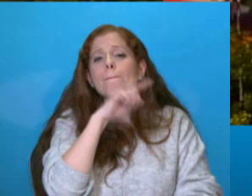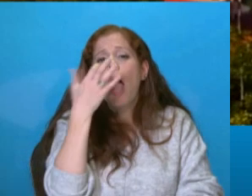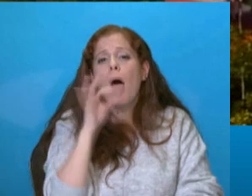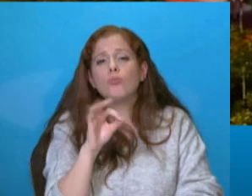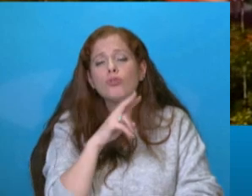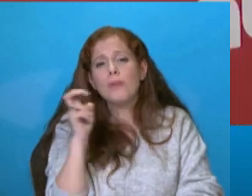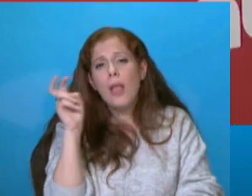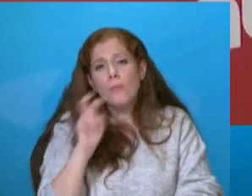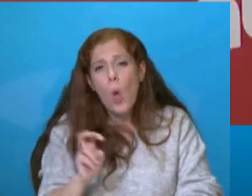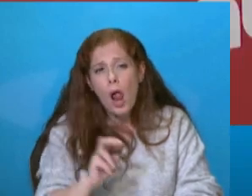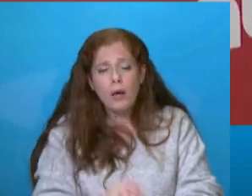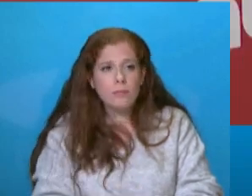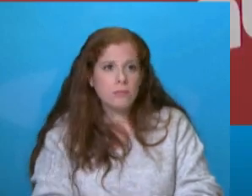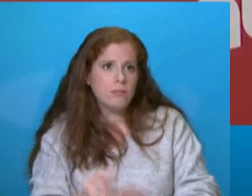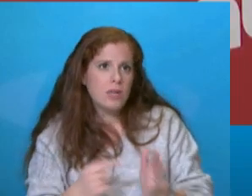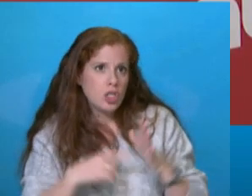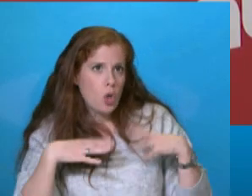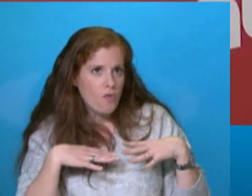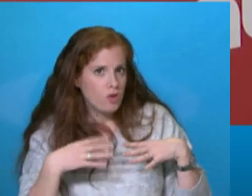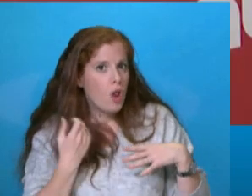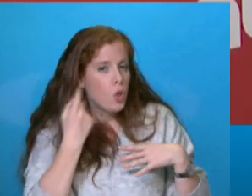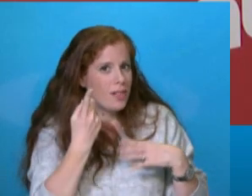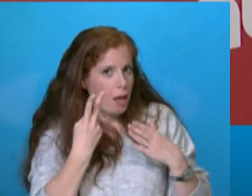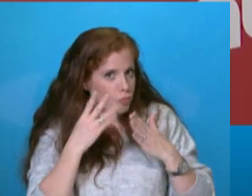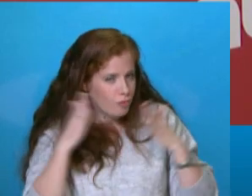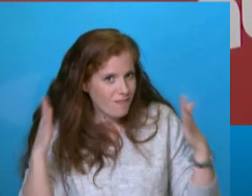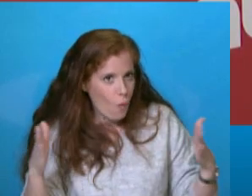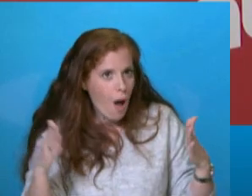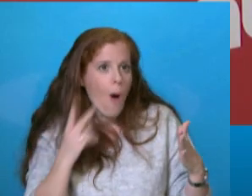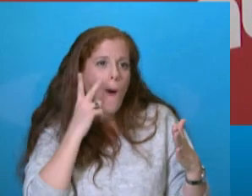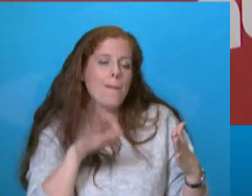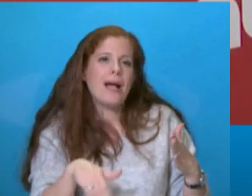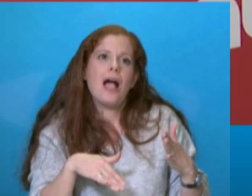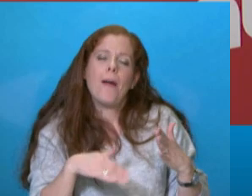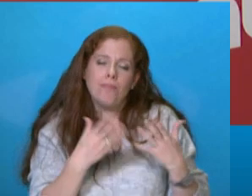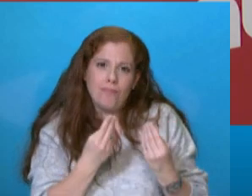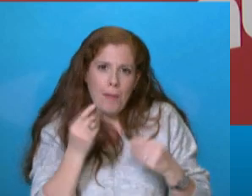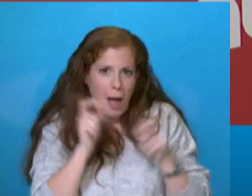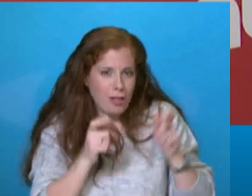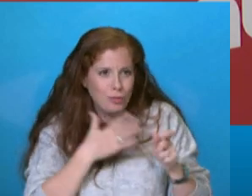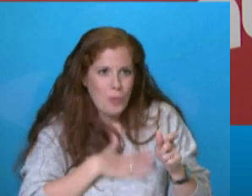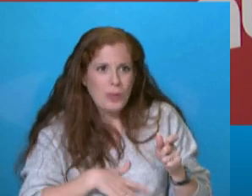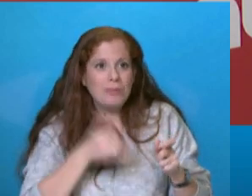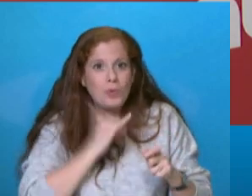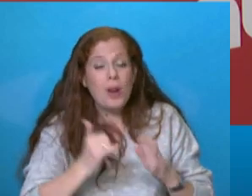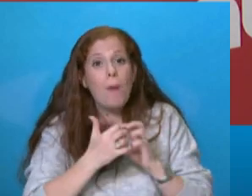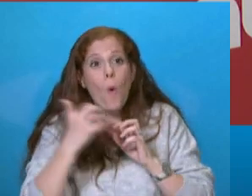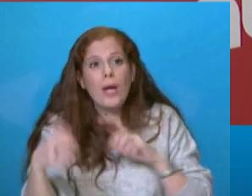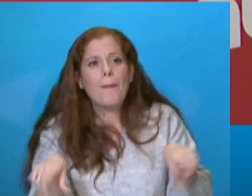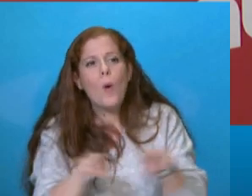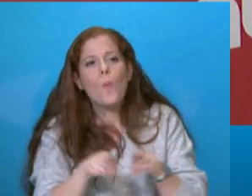ב-150 עד $200. בגלל שמדובר בחופש של יותר משבוע, אנחנו רואים גם ביקוש מאוד יפה לטיולים ארוכים יותר,